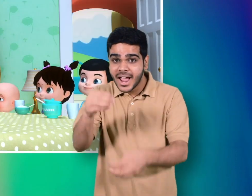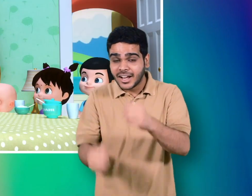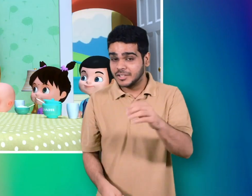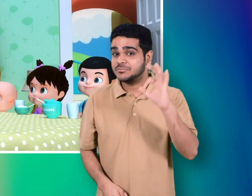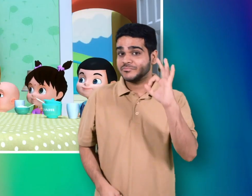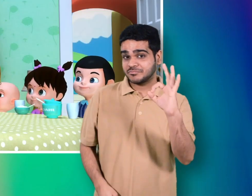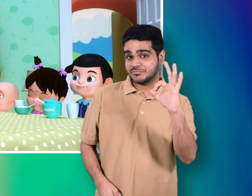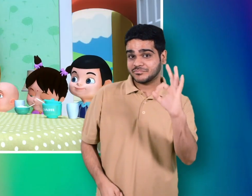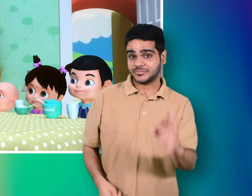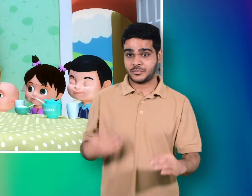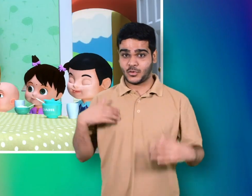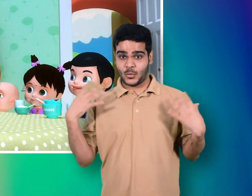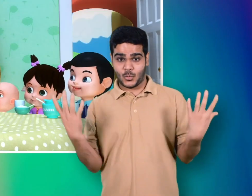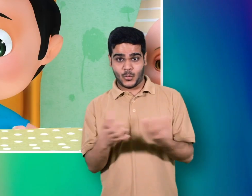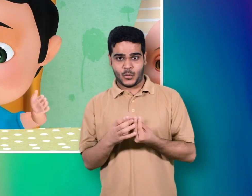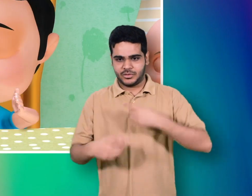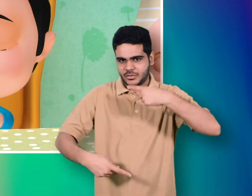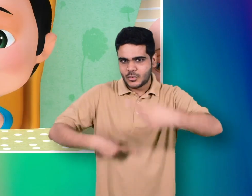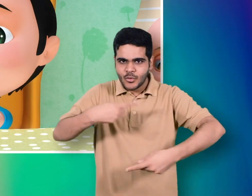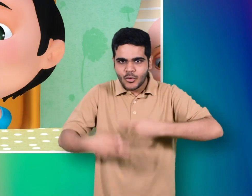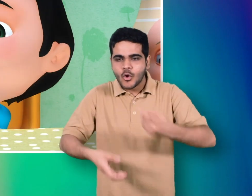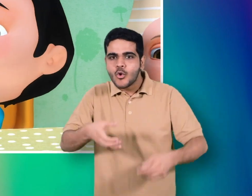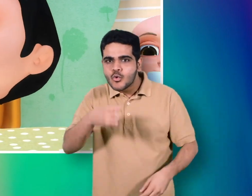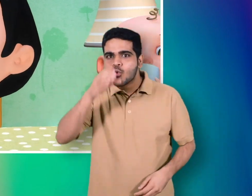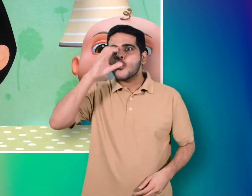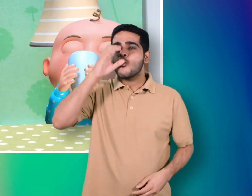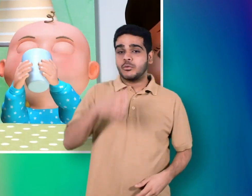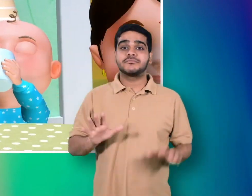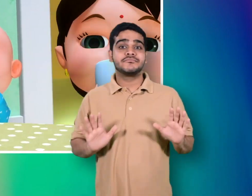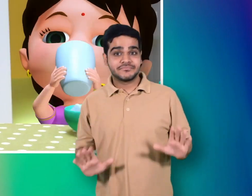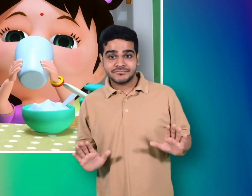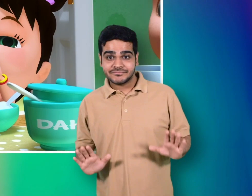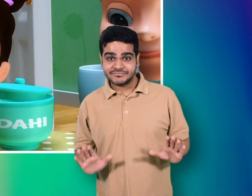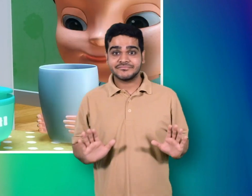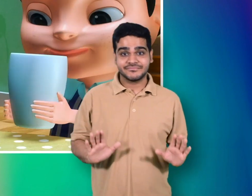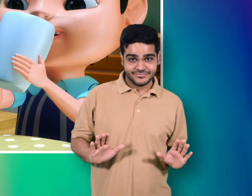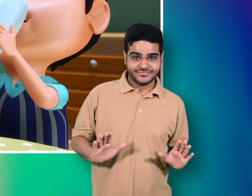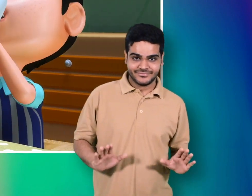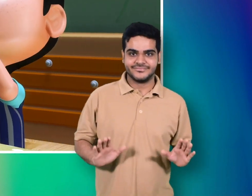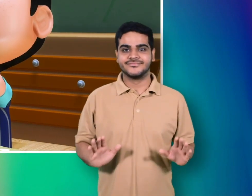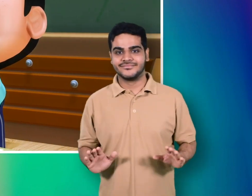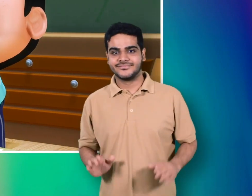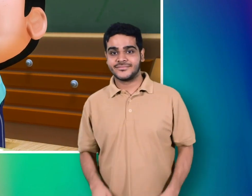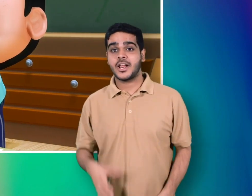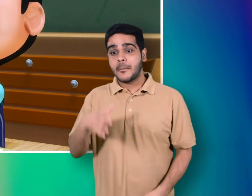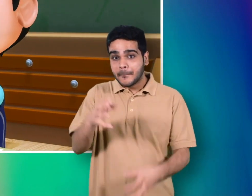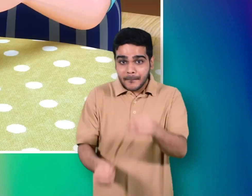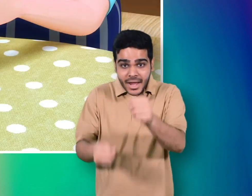इसका दूध बड़ा गुणकारी, पीते हम रोज नियम से,